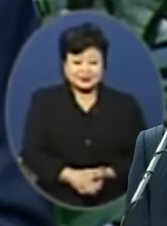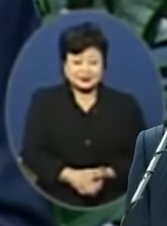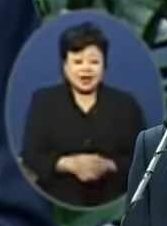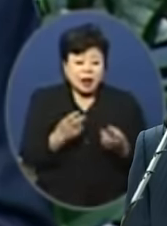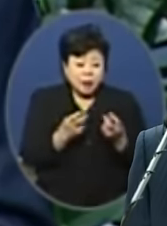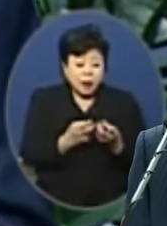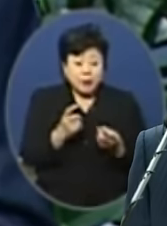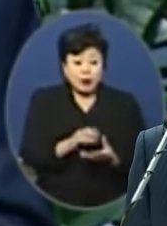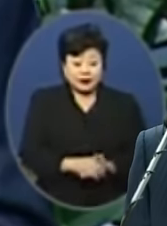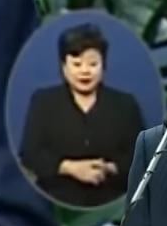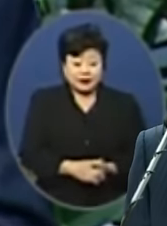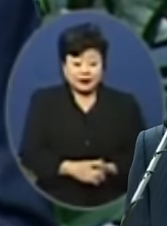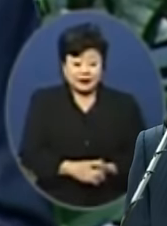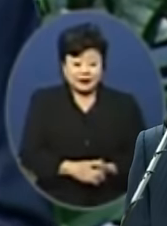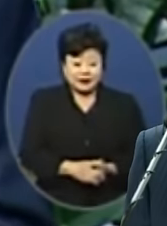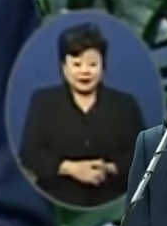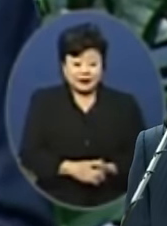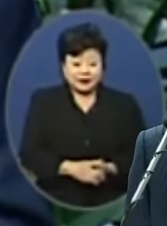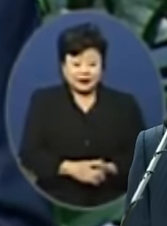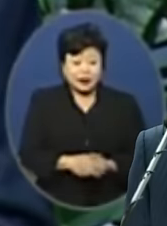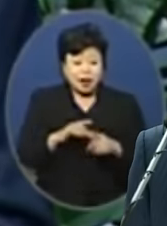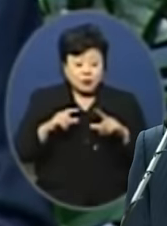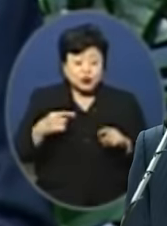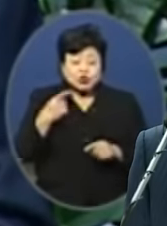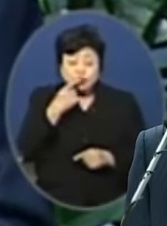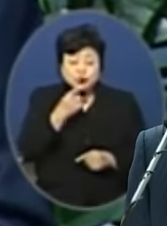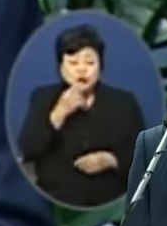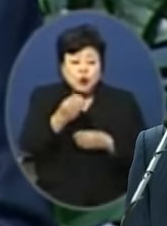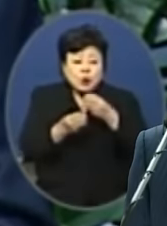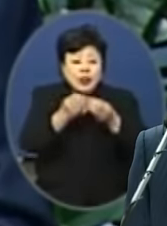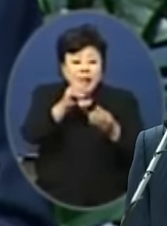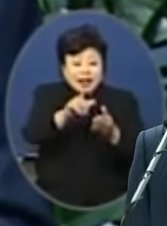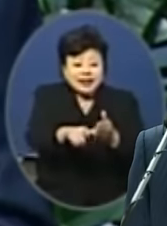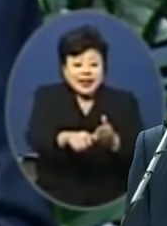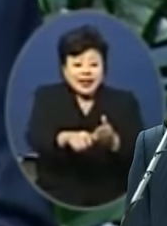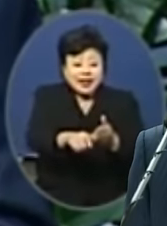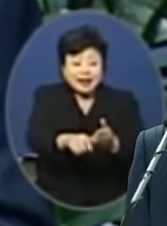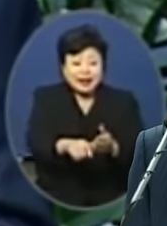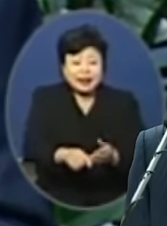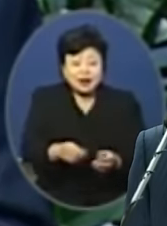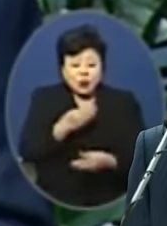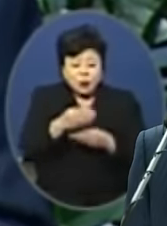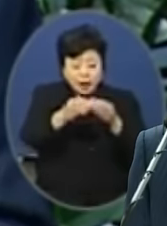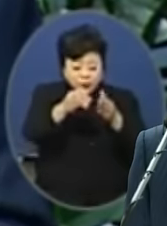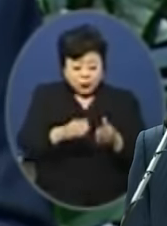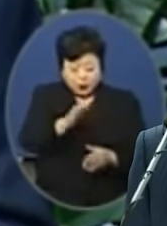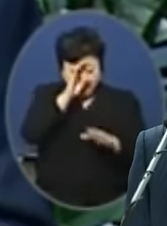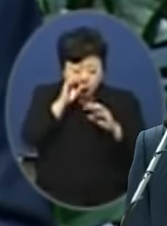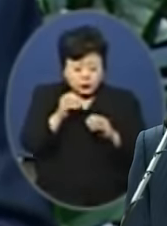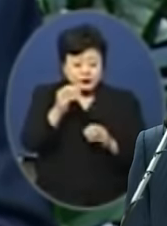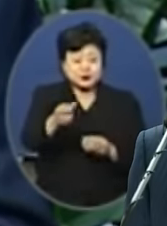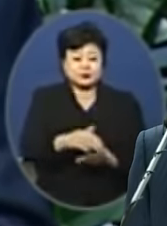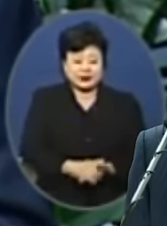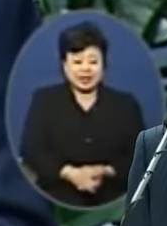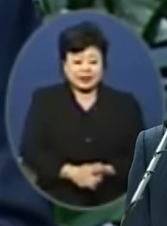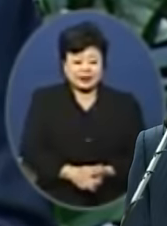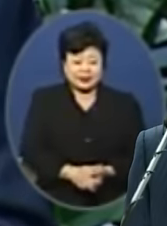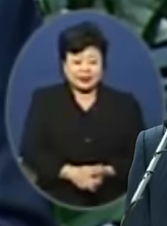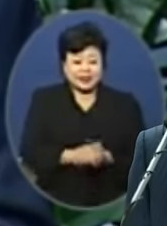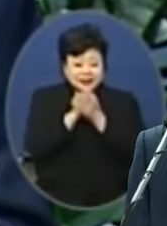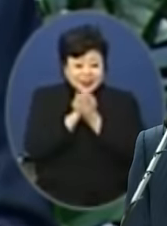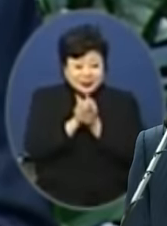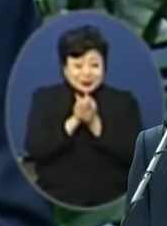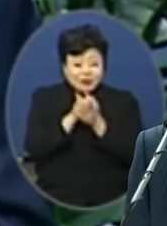어떻게 주시느냐? 대개 입술로 고백할 때 고백을 통해서 병고침을 주시는 것입니다.